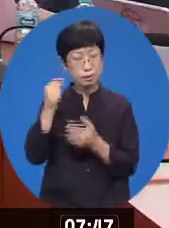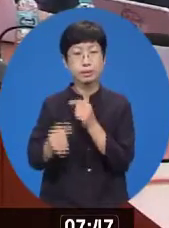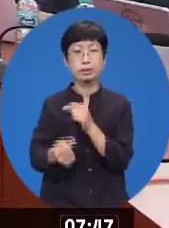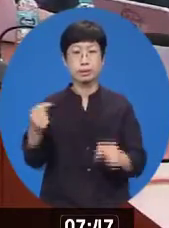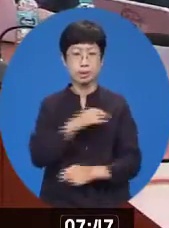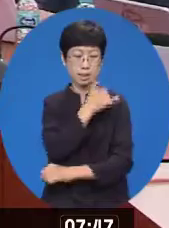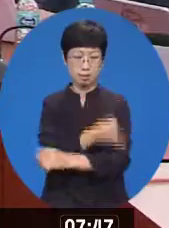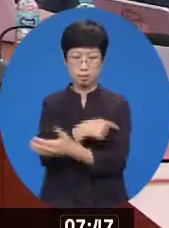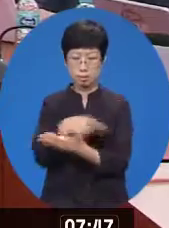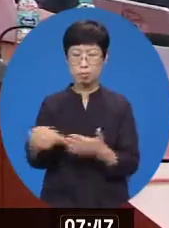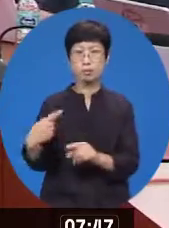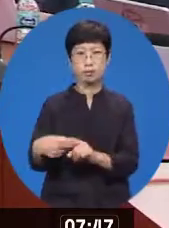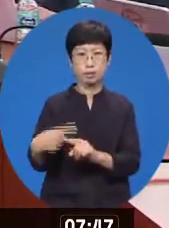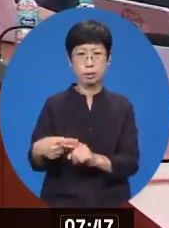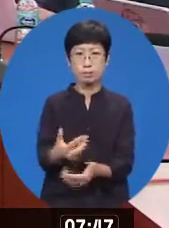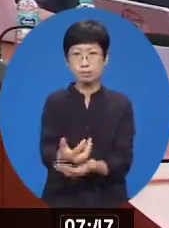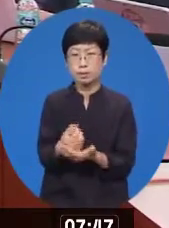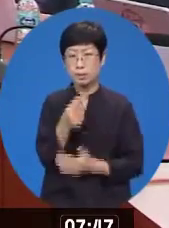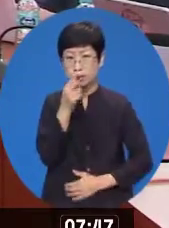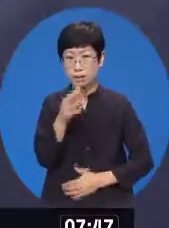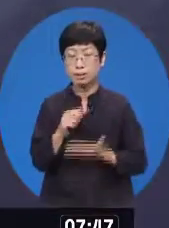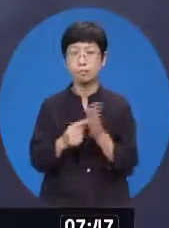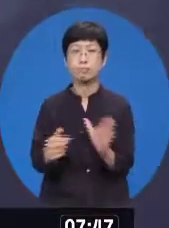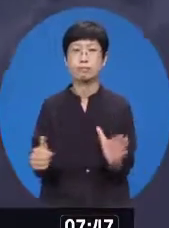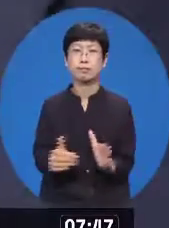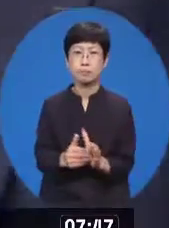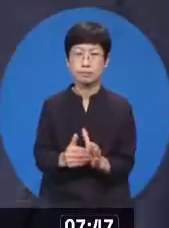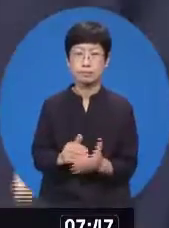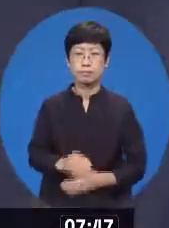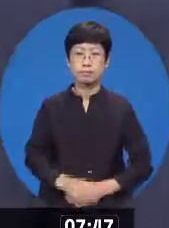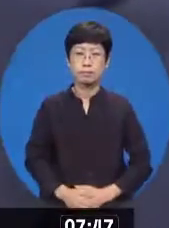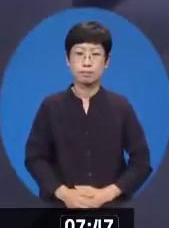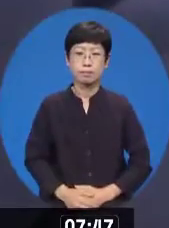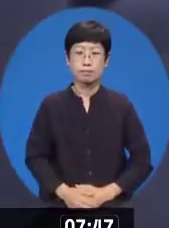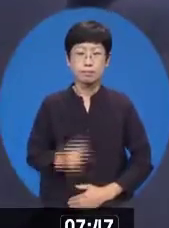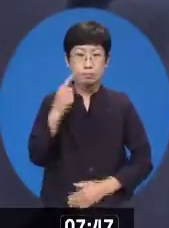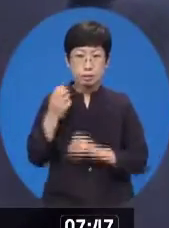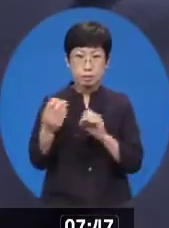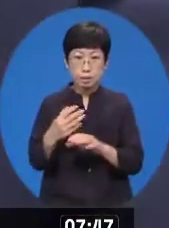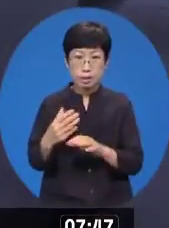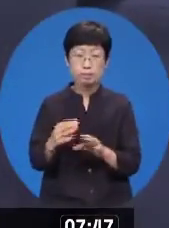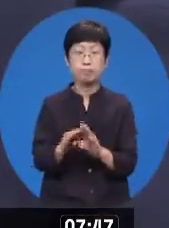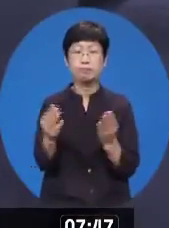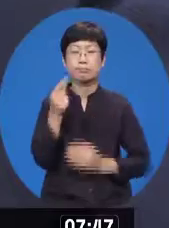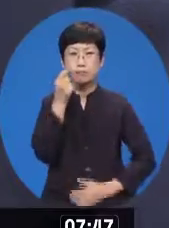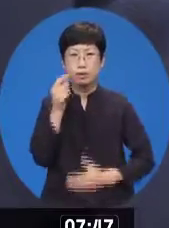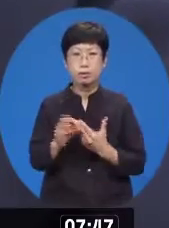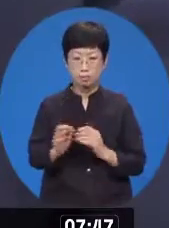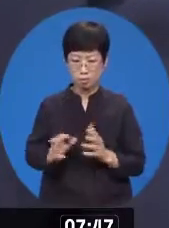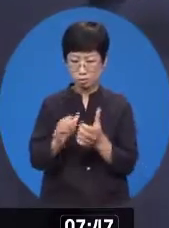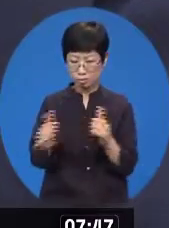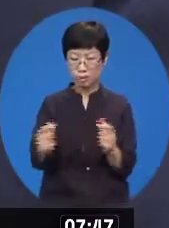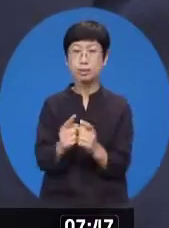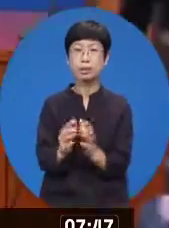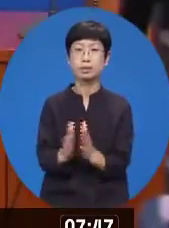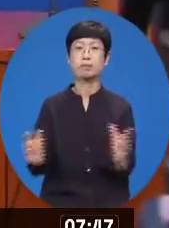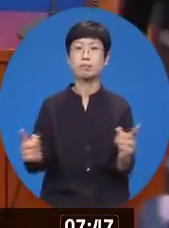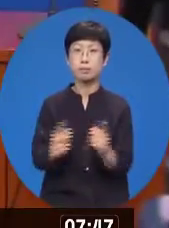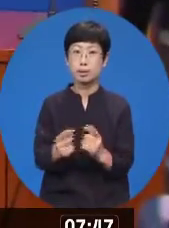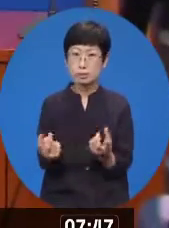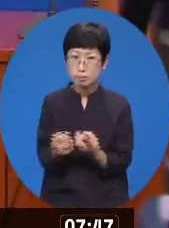수용 불가 뜻을 거듭 밝혔습니다. 그러면서 청문회가 이루어지지 않는다면 국민과 직접 만나는